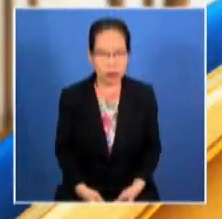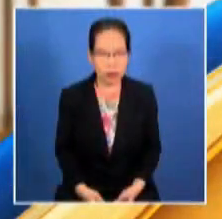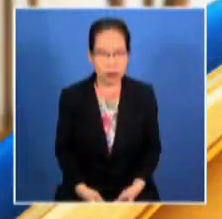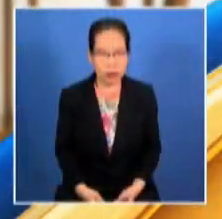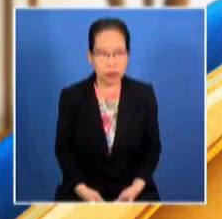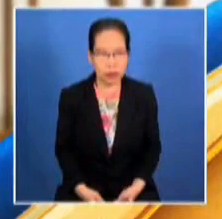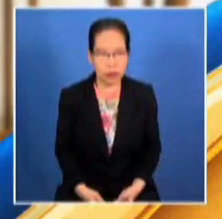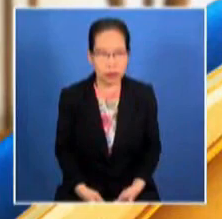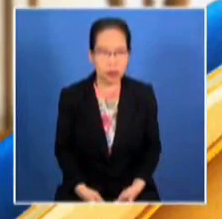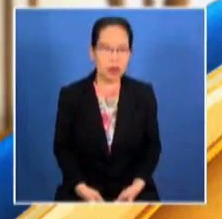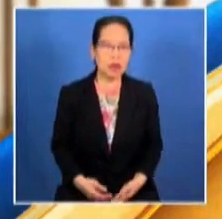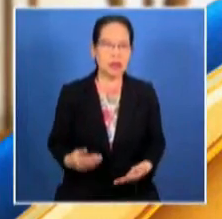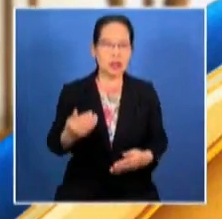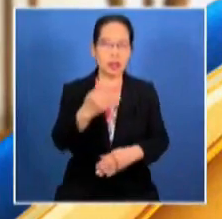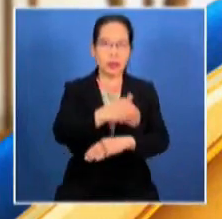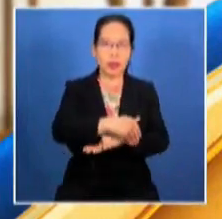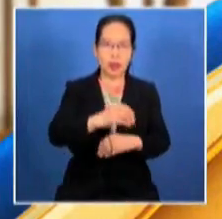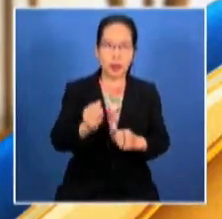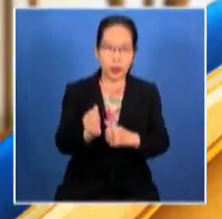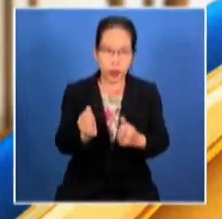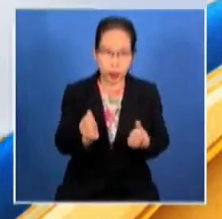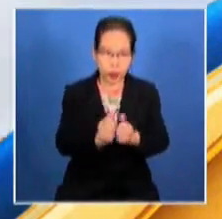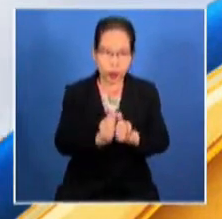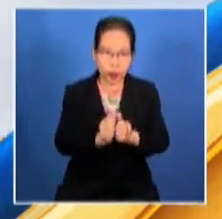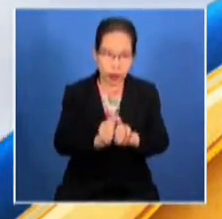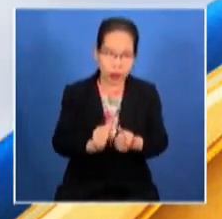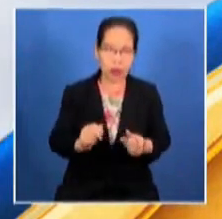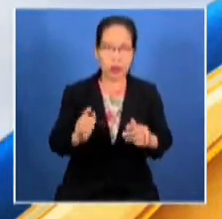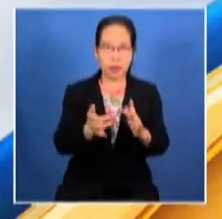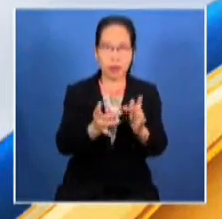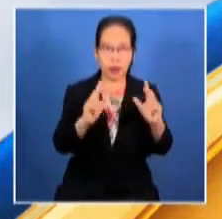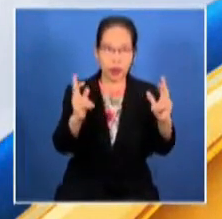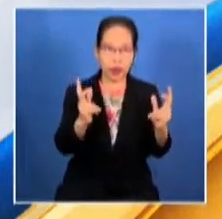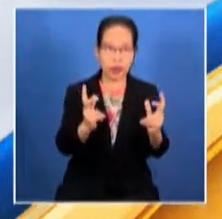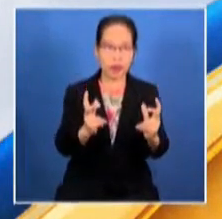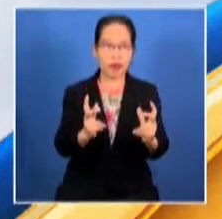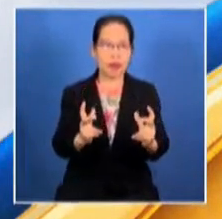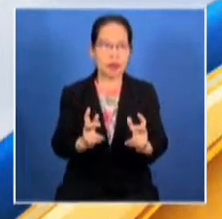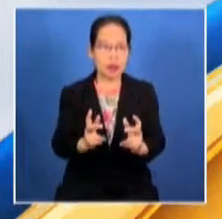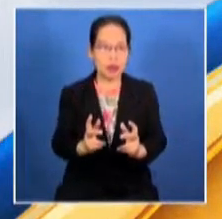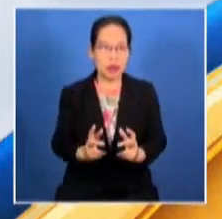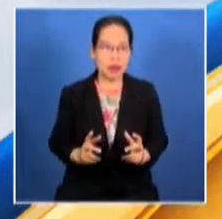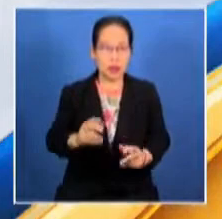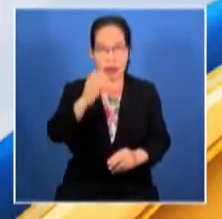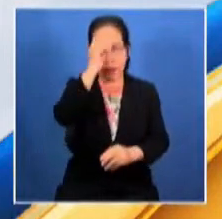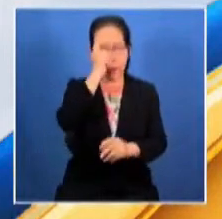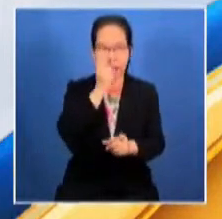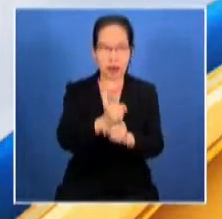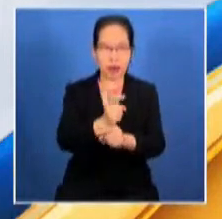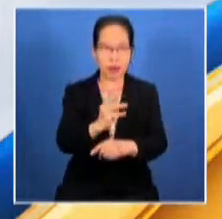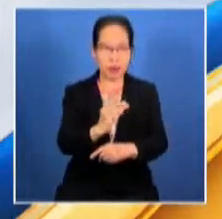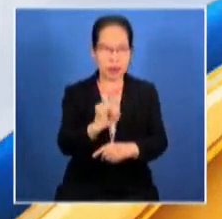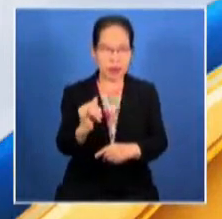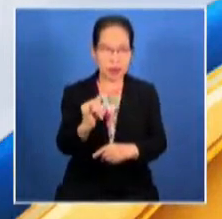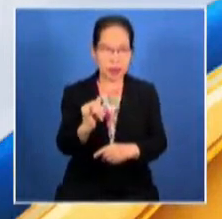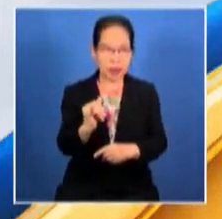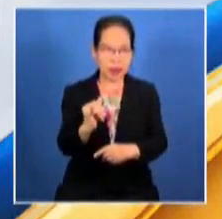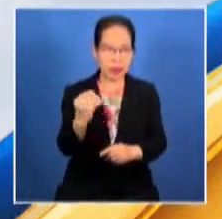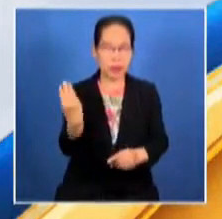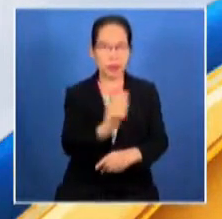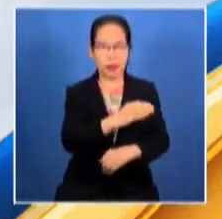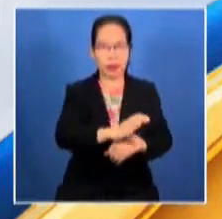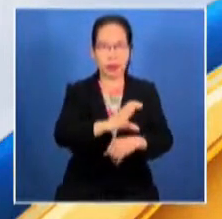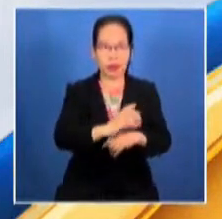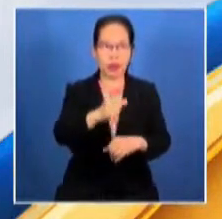Ngayong gabi po, makakasama natin bilang virtual audience ang ilan sa ating mga kapatid sa MCGI o Members Church of God